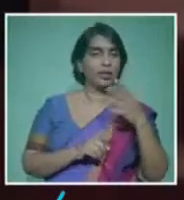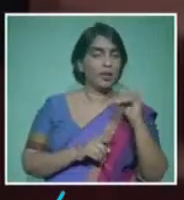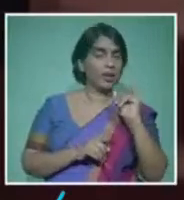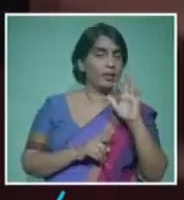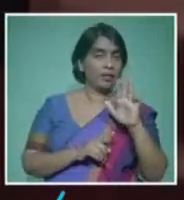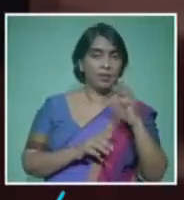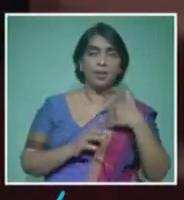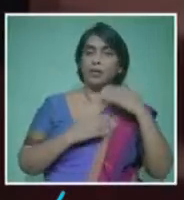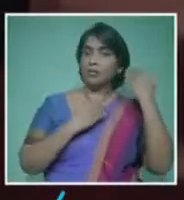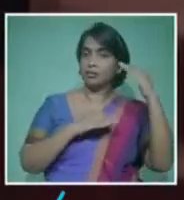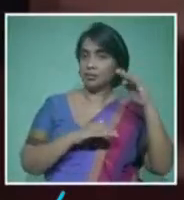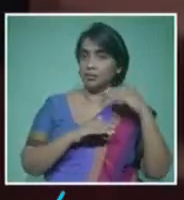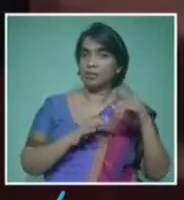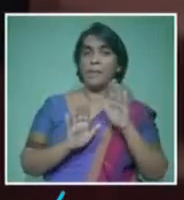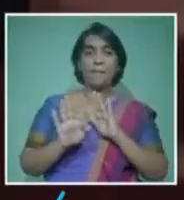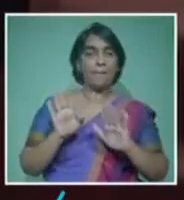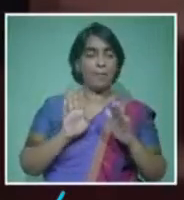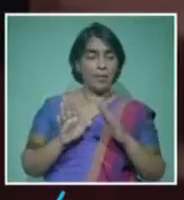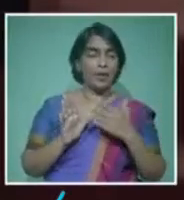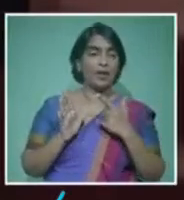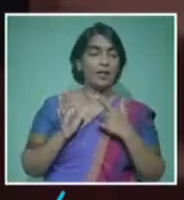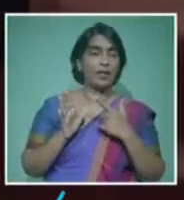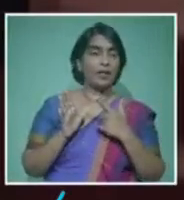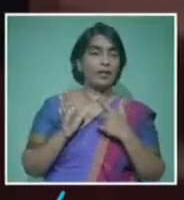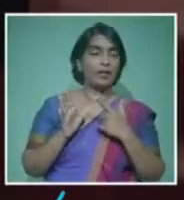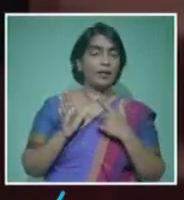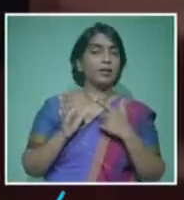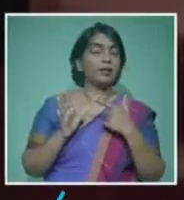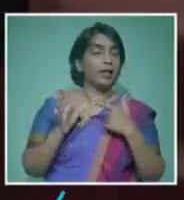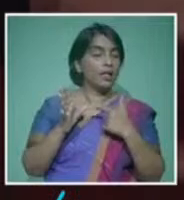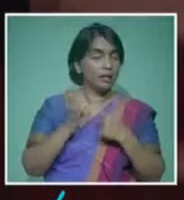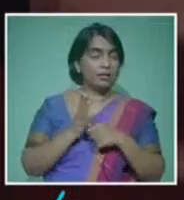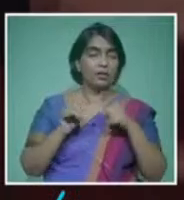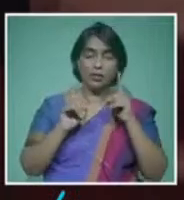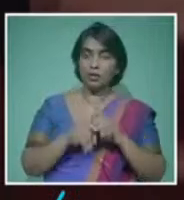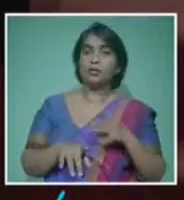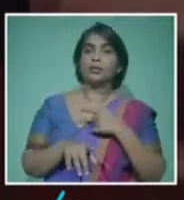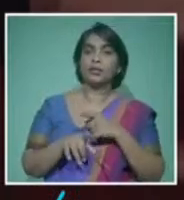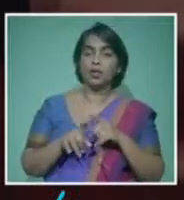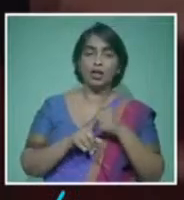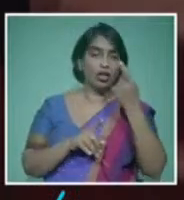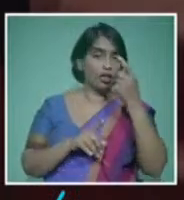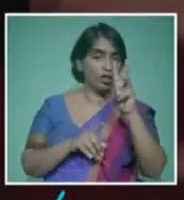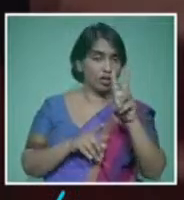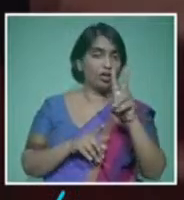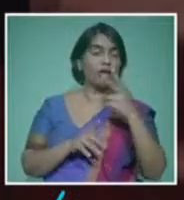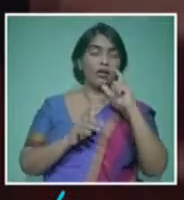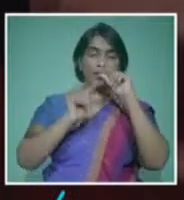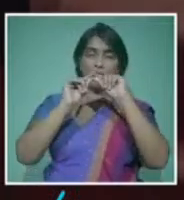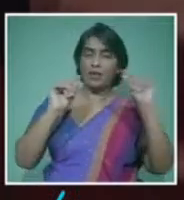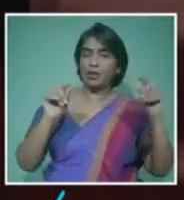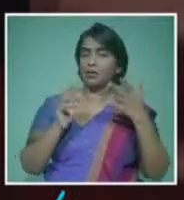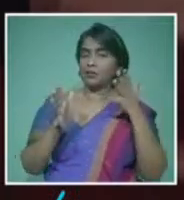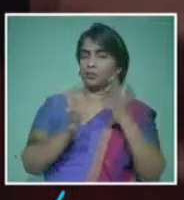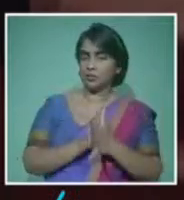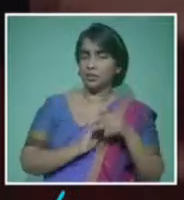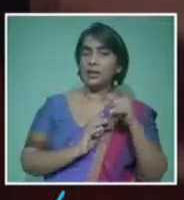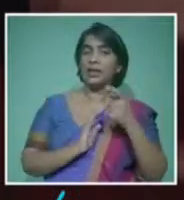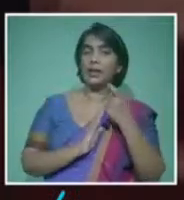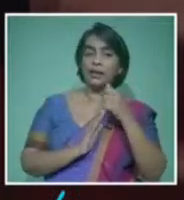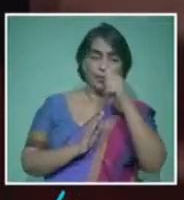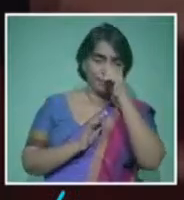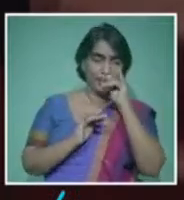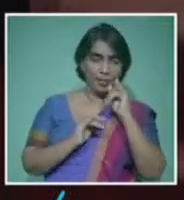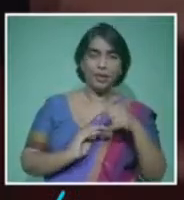1 දරන ආනයන හා අපනයන පාලන පනතට සමග කියවෙන රේගු ආඥා පනතේ 12 වන වගන්තිය උල්ලංඝනය කරමින් නීති විරෝධී